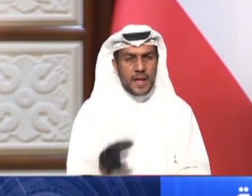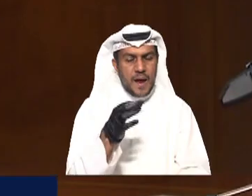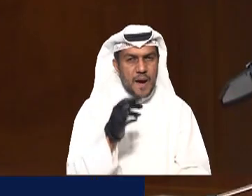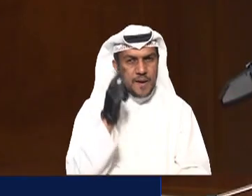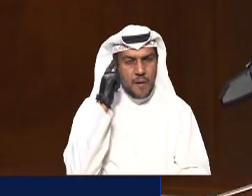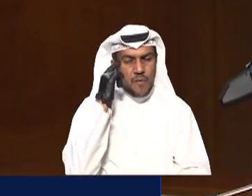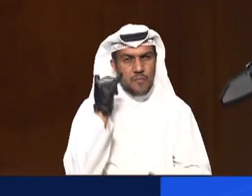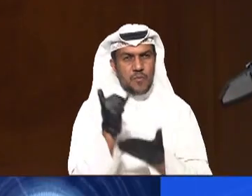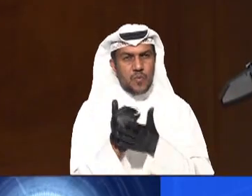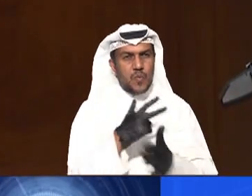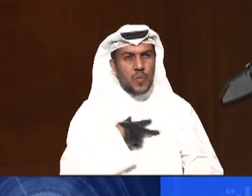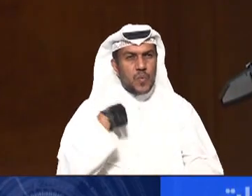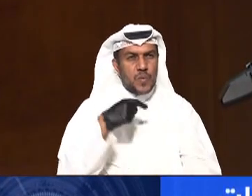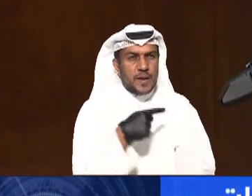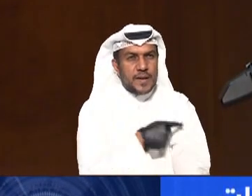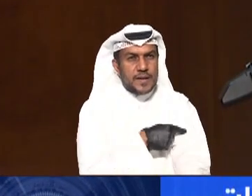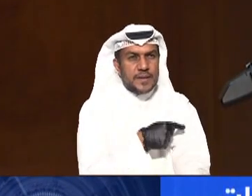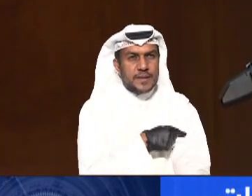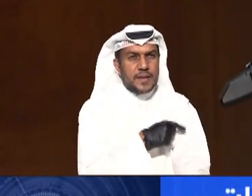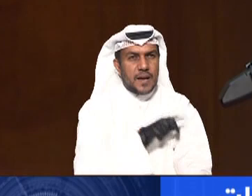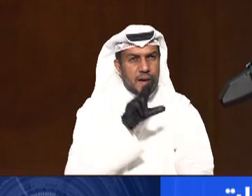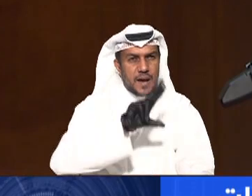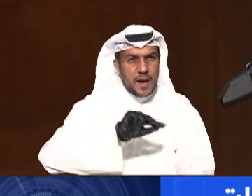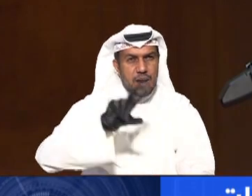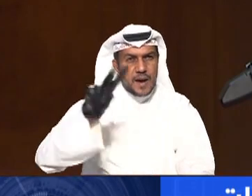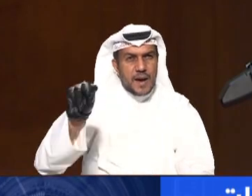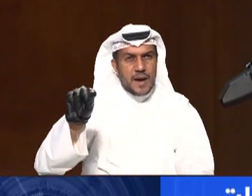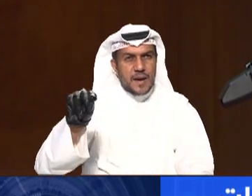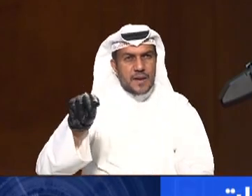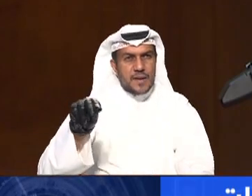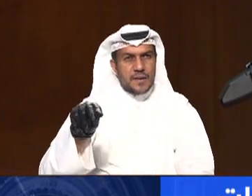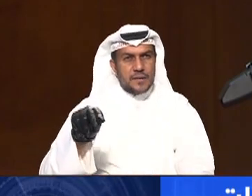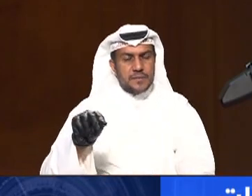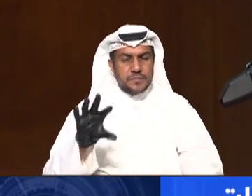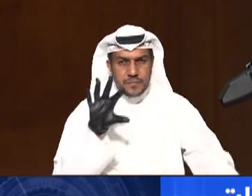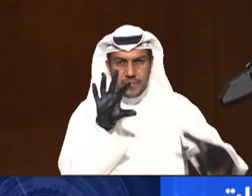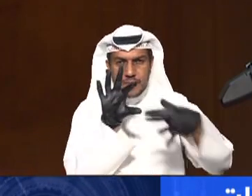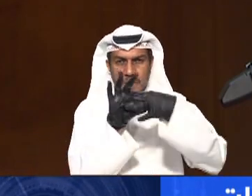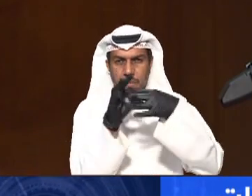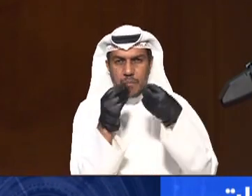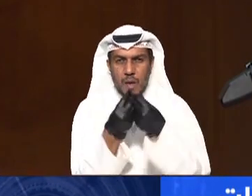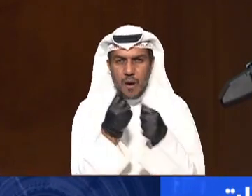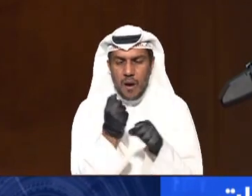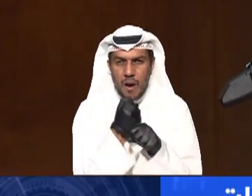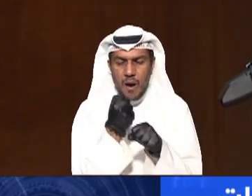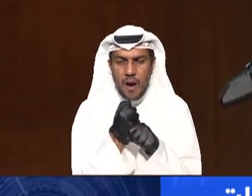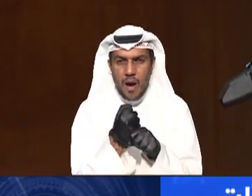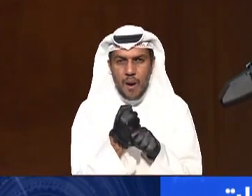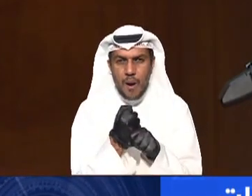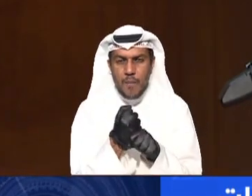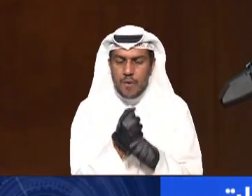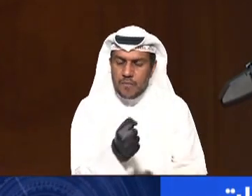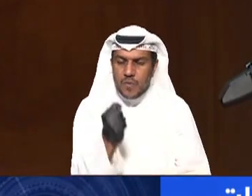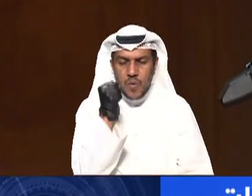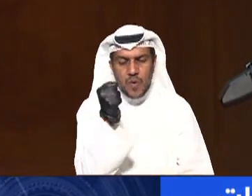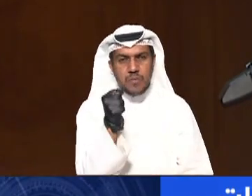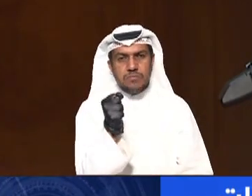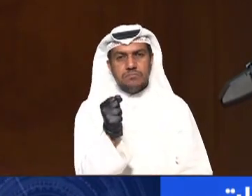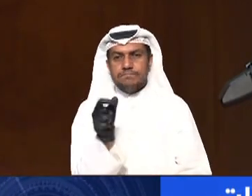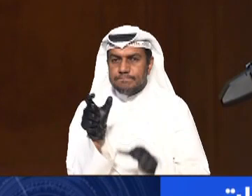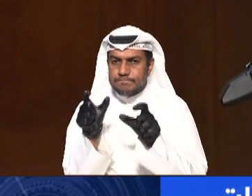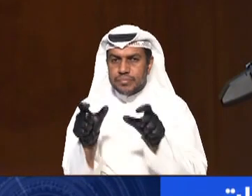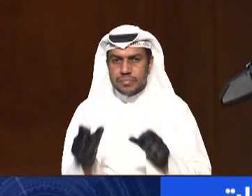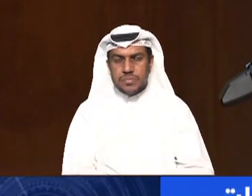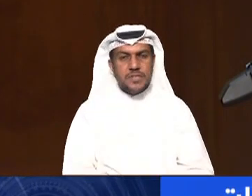السلطات الصحية، اللي من خلالها يعني قمنا بإجراءات جدا قاسية اللي هي تعطيل